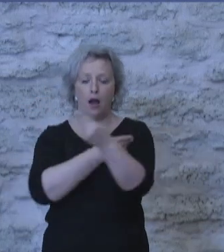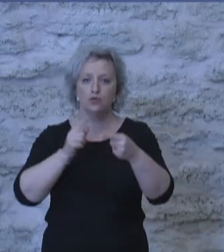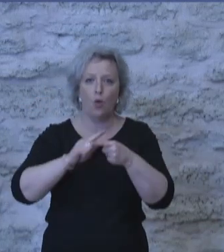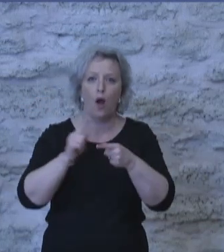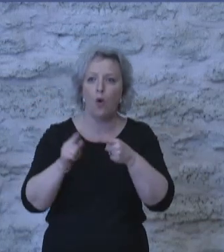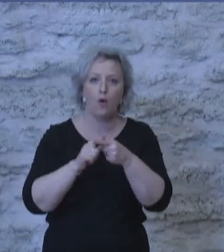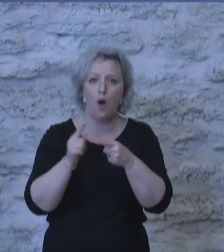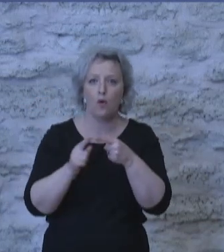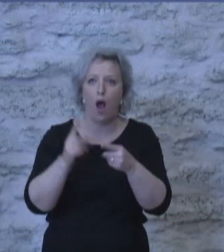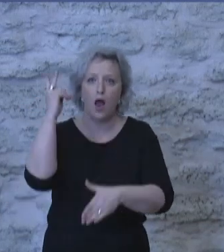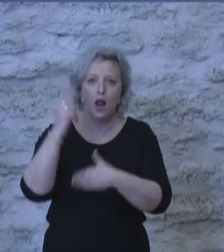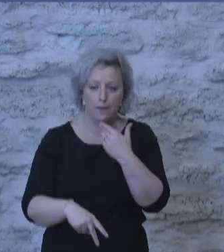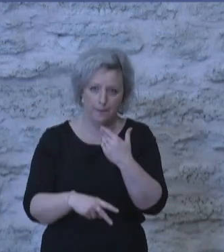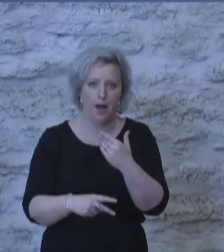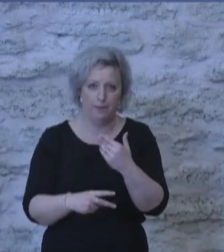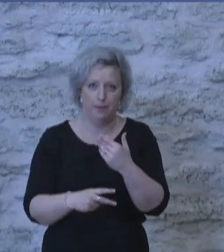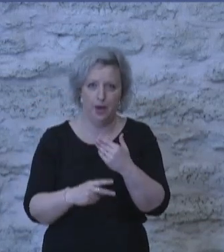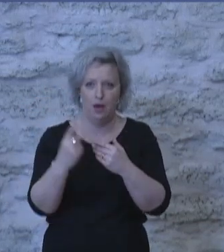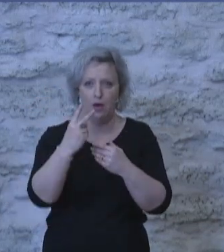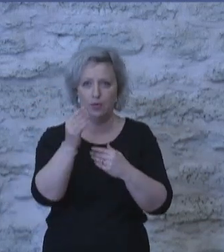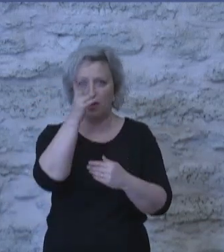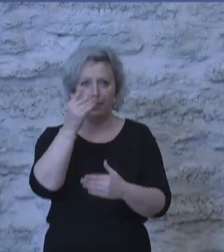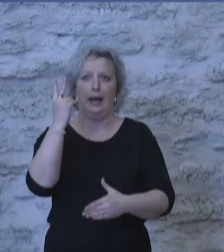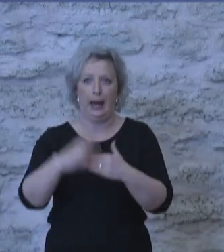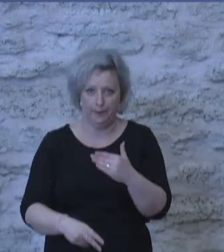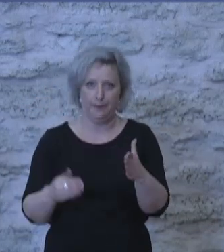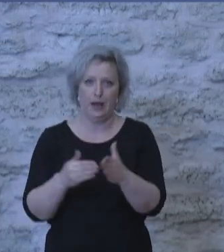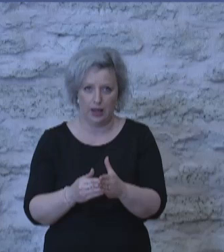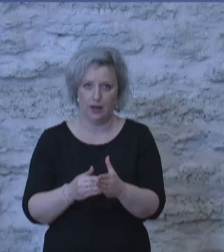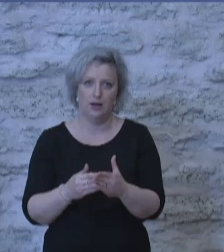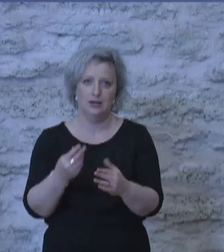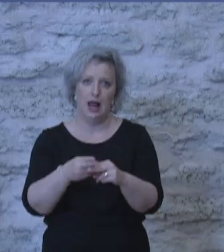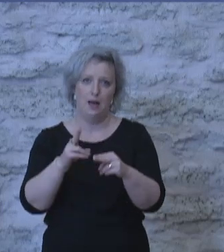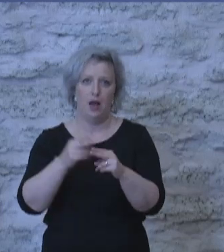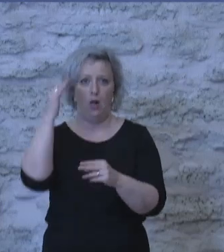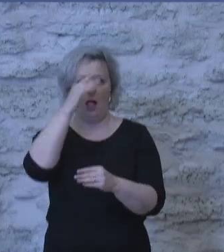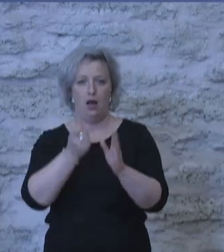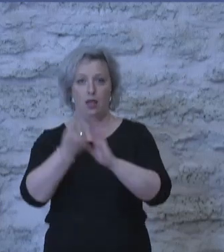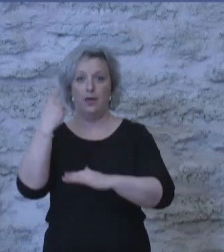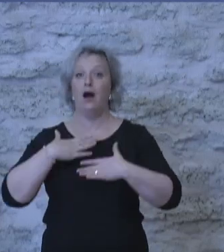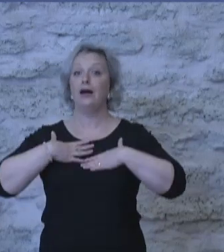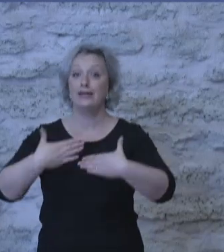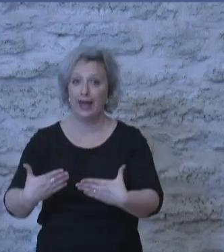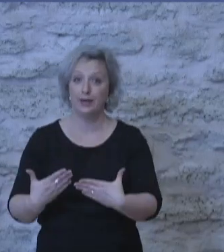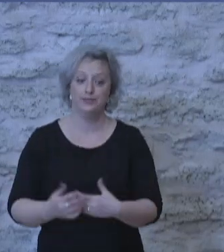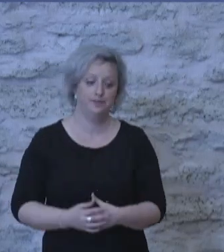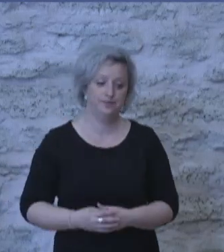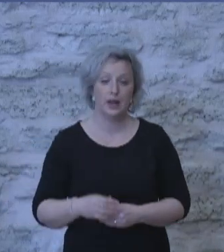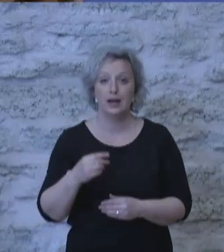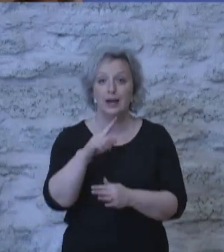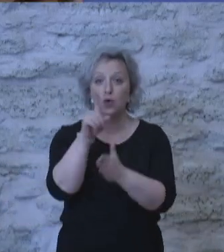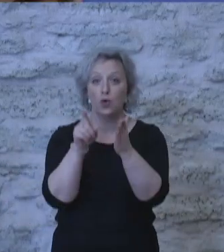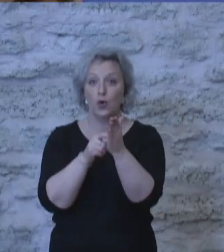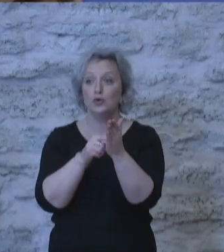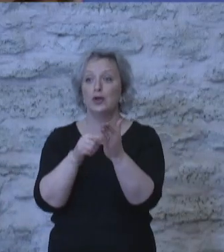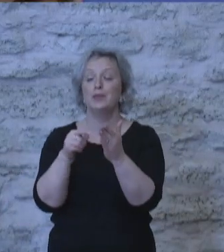20. aprillist ära, mida muidugi ei juhtu. Aitäh, lõpetan selle